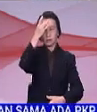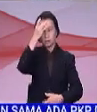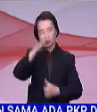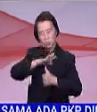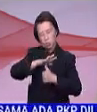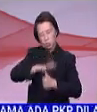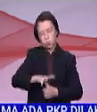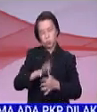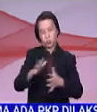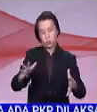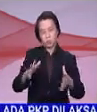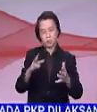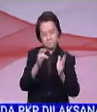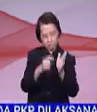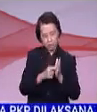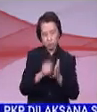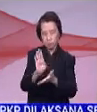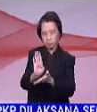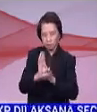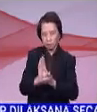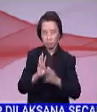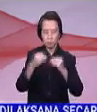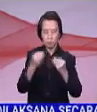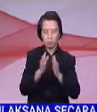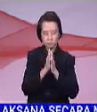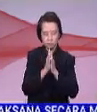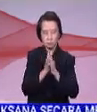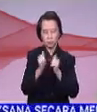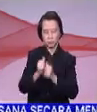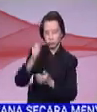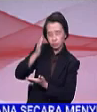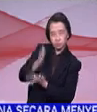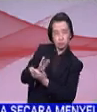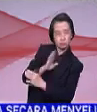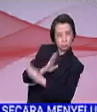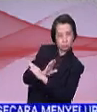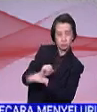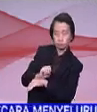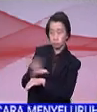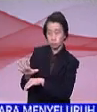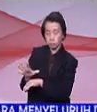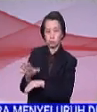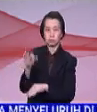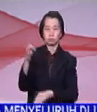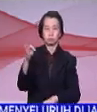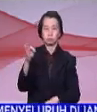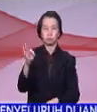besar dan memerlukan bantuan masyarakat untuk memutuskan jangkitan COVID-19.